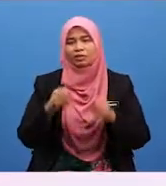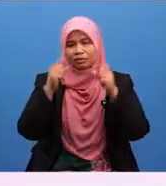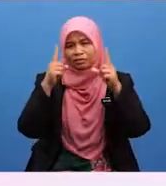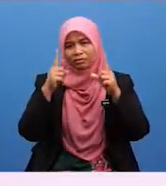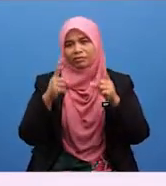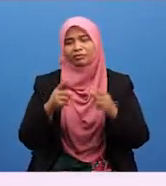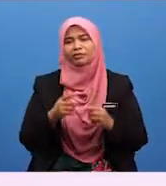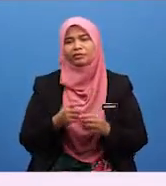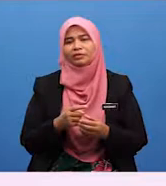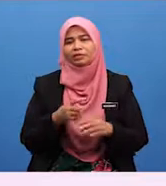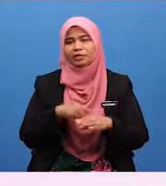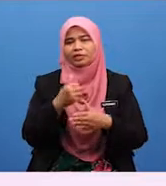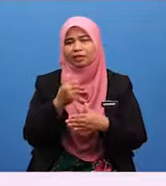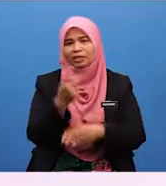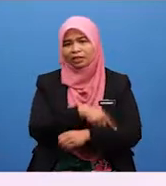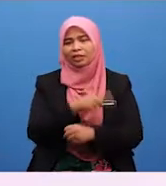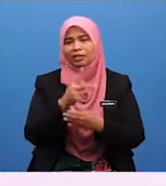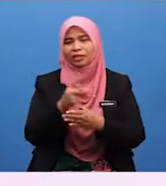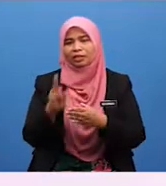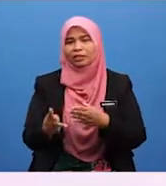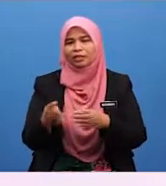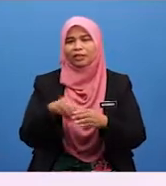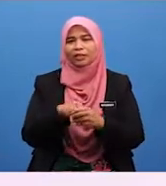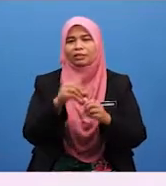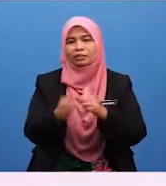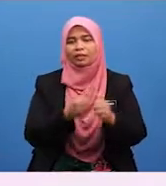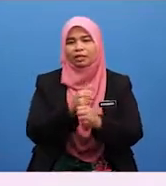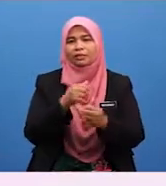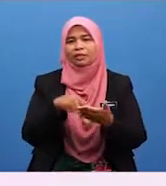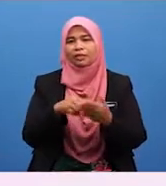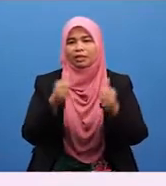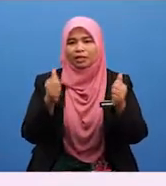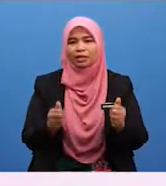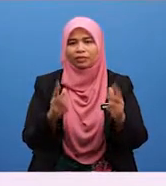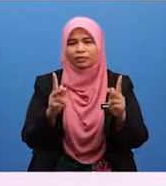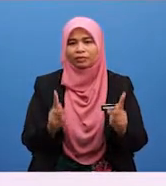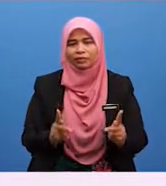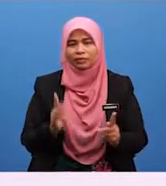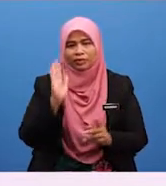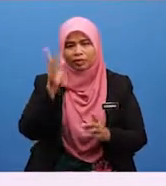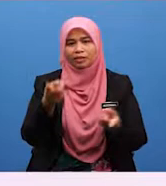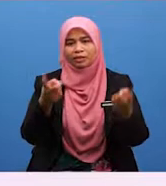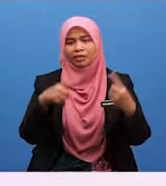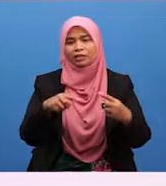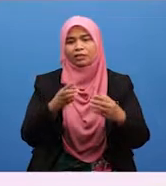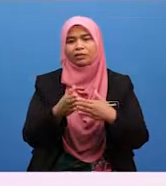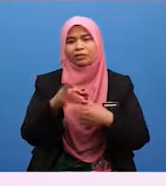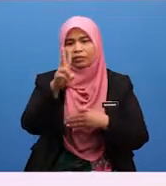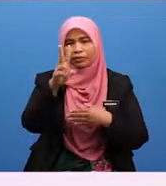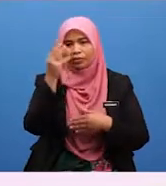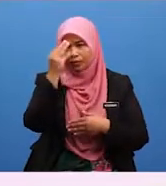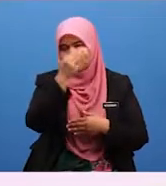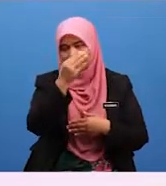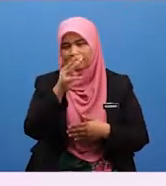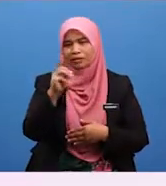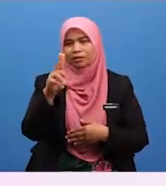kelak pada hari kiamat. Dalam alam ini, ahli kubur akan didatangi oleh dua malaikat, Munkar